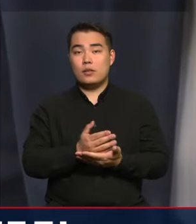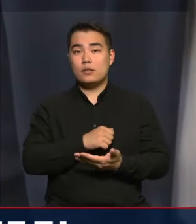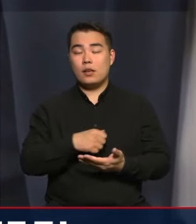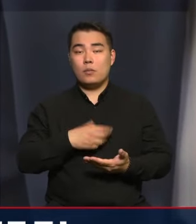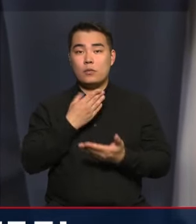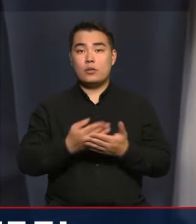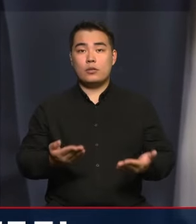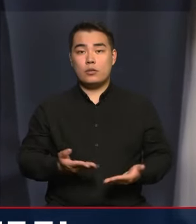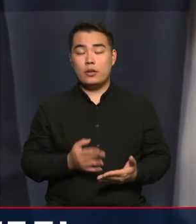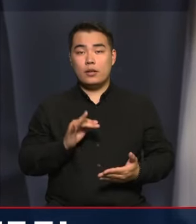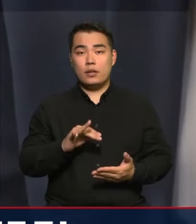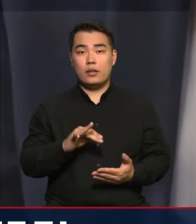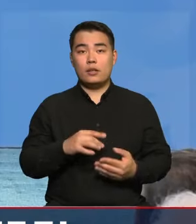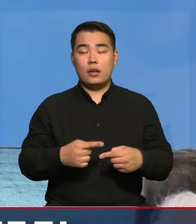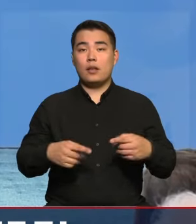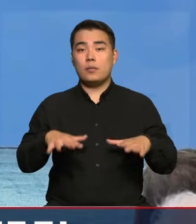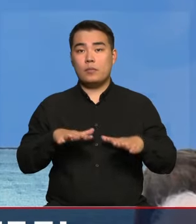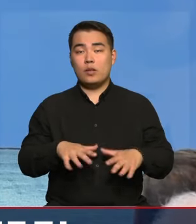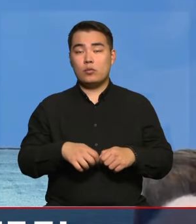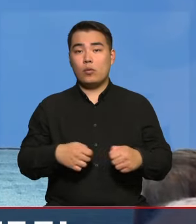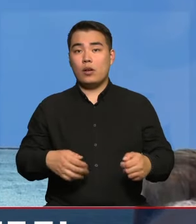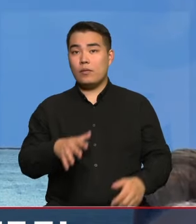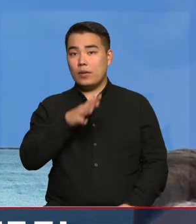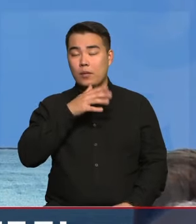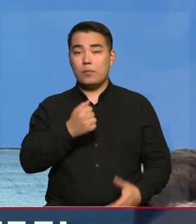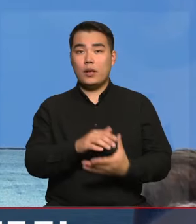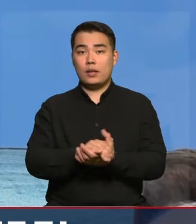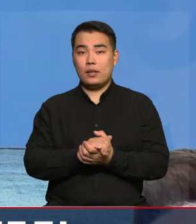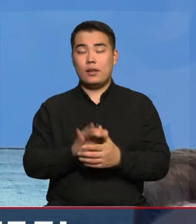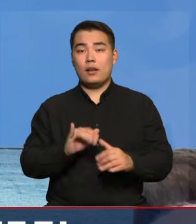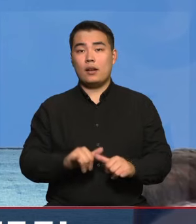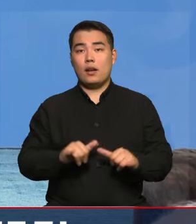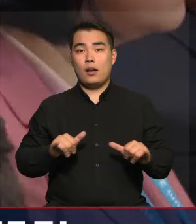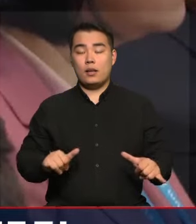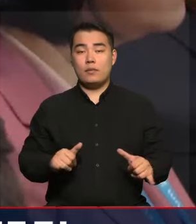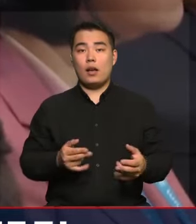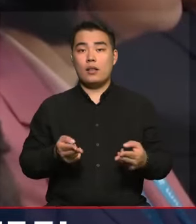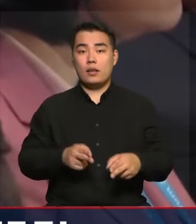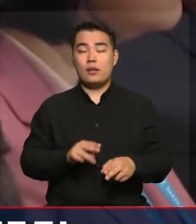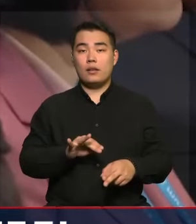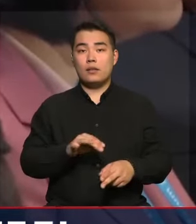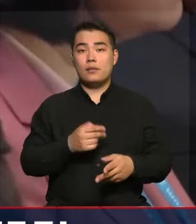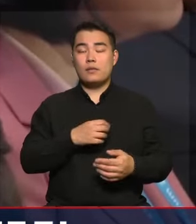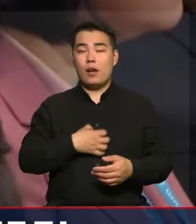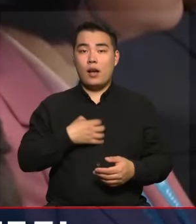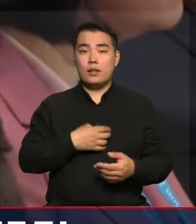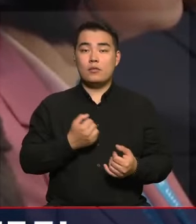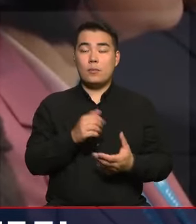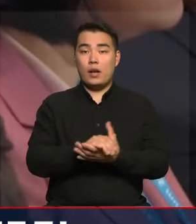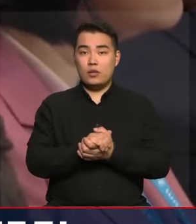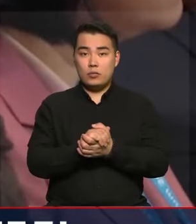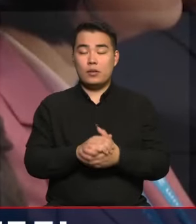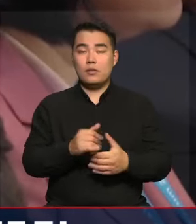өңірімізде, сондай-ақ одан тысқары жерлерде ұзақ мерзімді бейбітшілік пен даму үрдісін сақтау үшін негізгі серіктестеріміздің